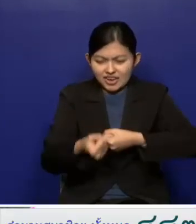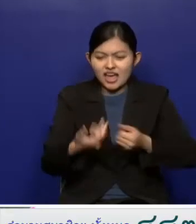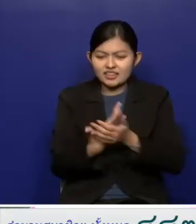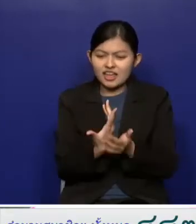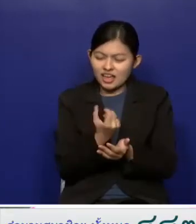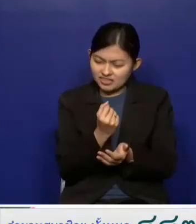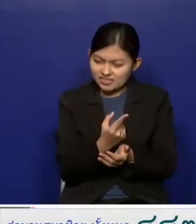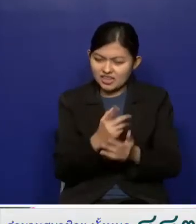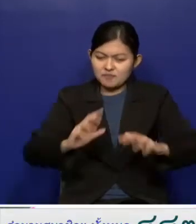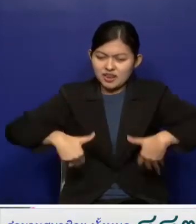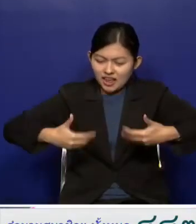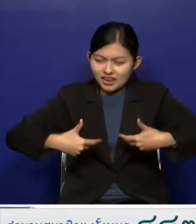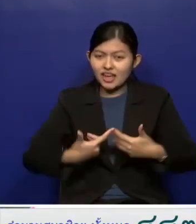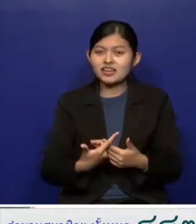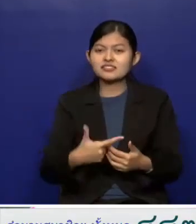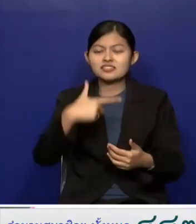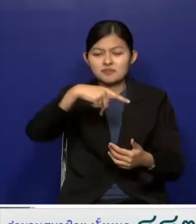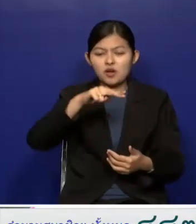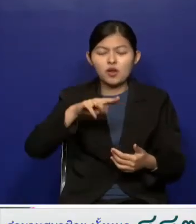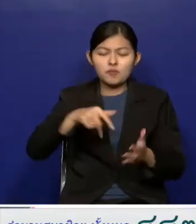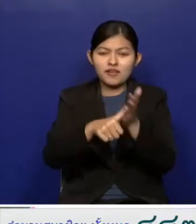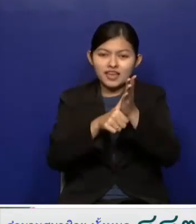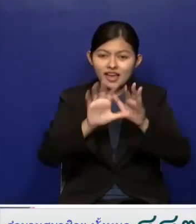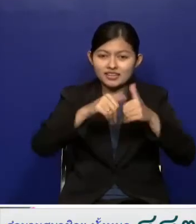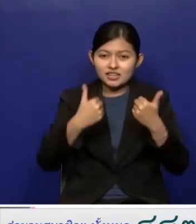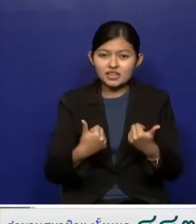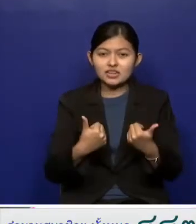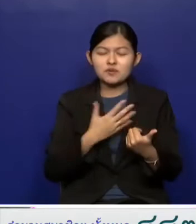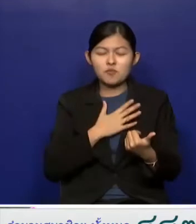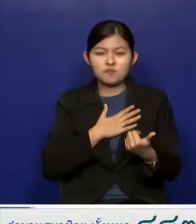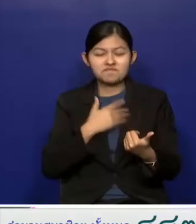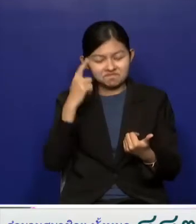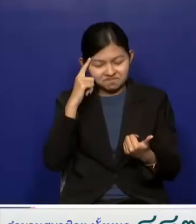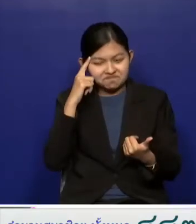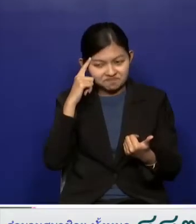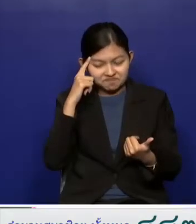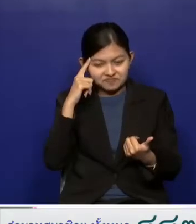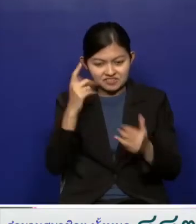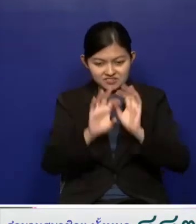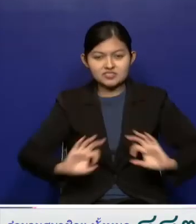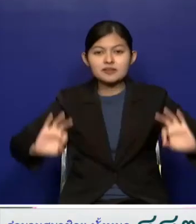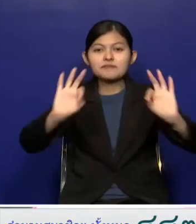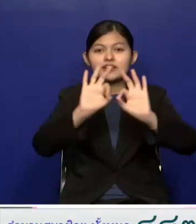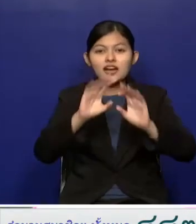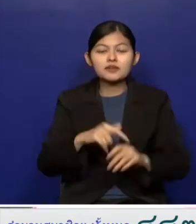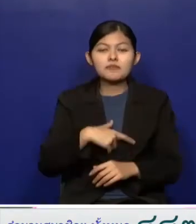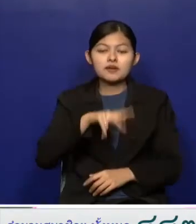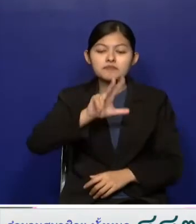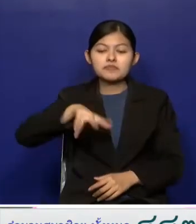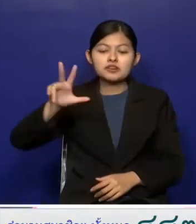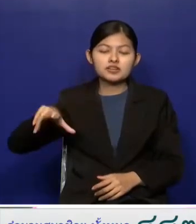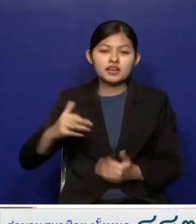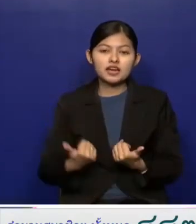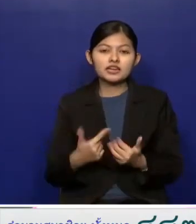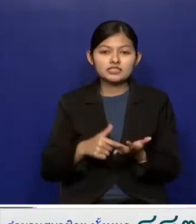แก้ไขพระราชบัญญัติในครั้งนี้ผมคิดว่าสิ่งเหล่านี้แหละครับเป็นสิ่งที่สำคัญพรรคเพื่อไทยก็จึง